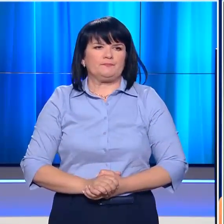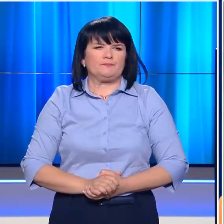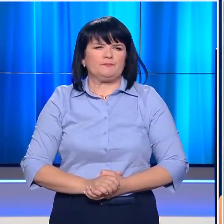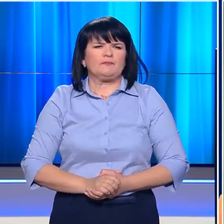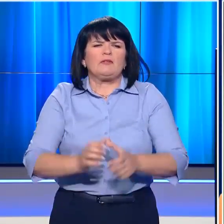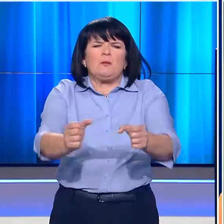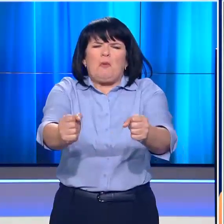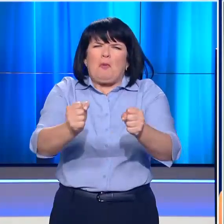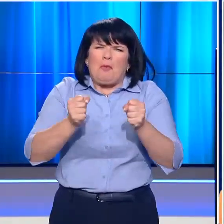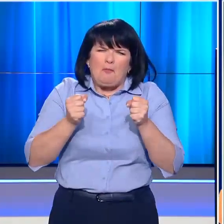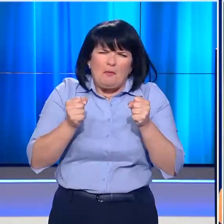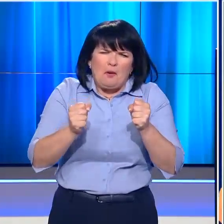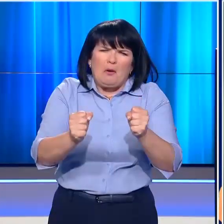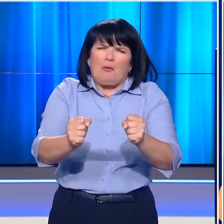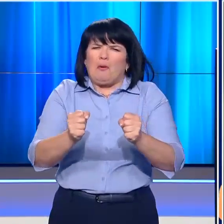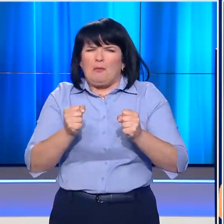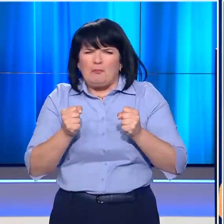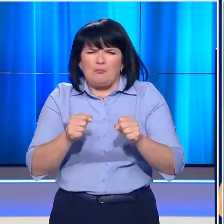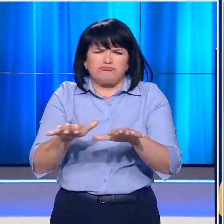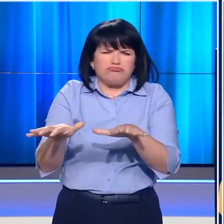El temblor, el temblor.